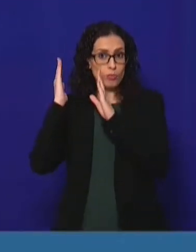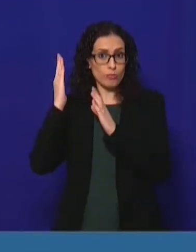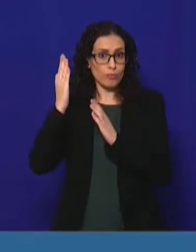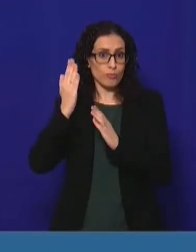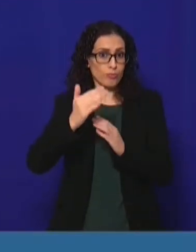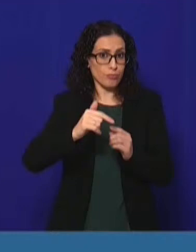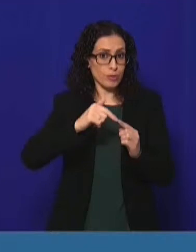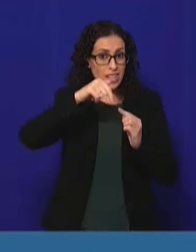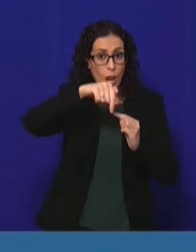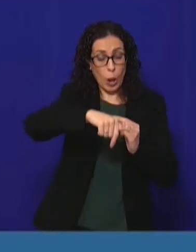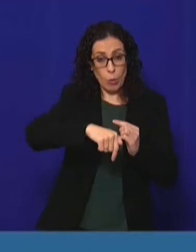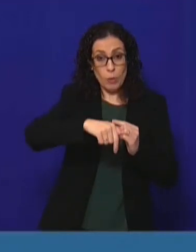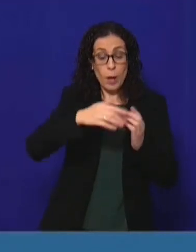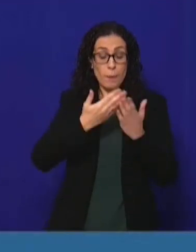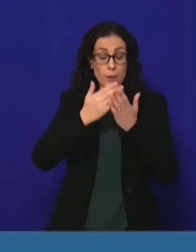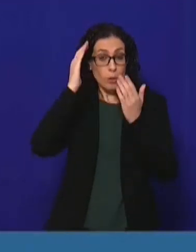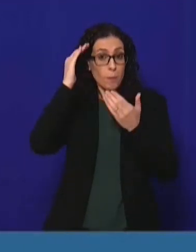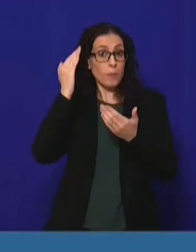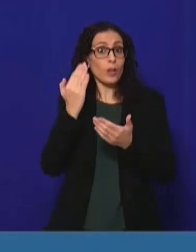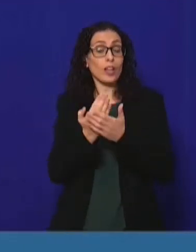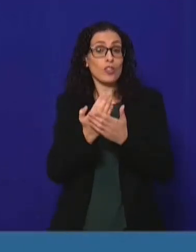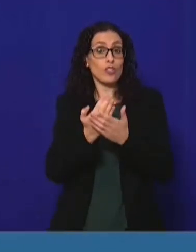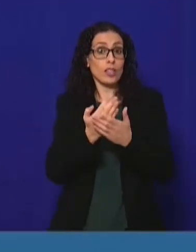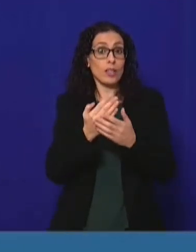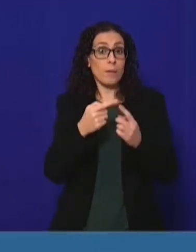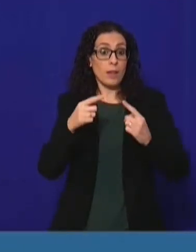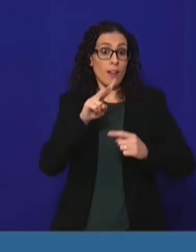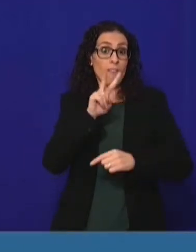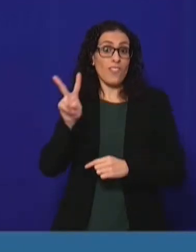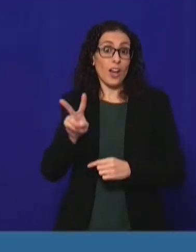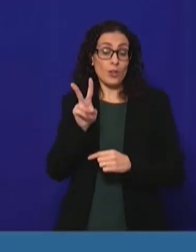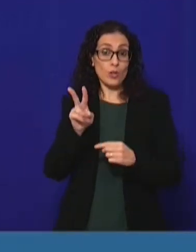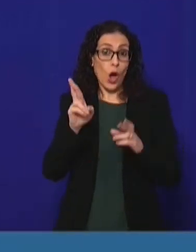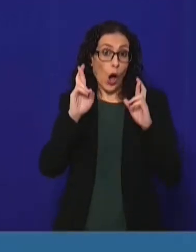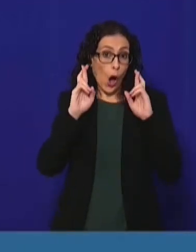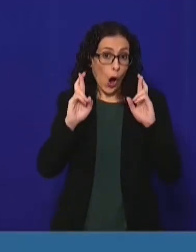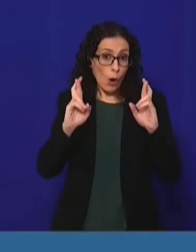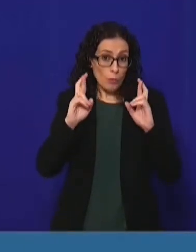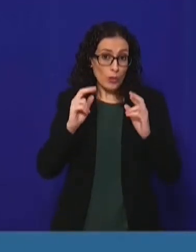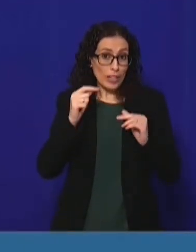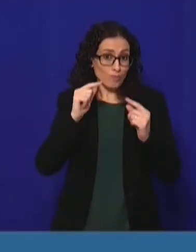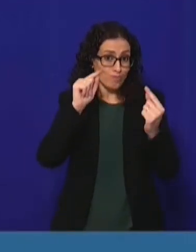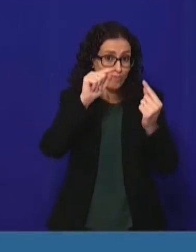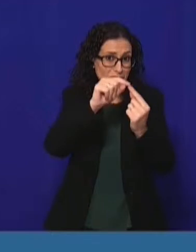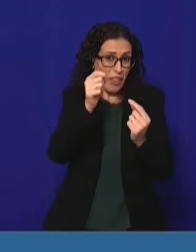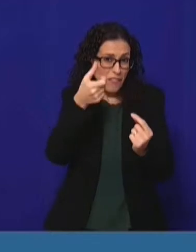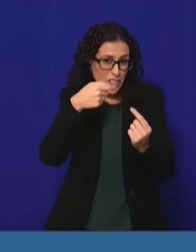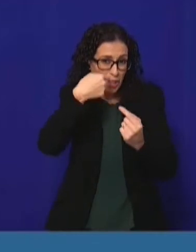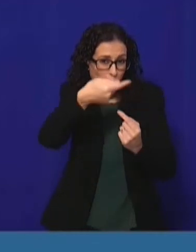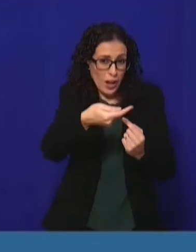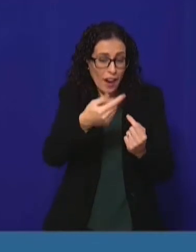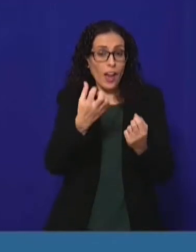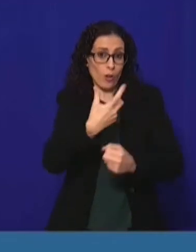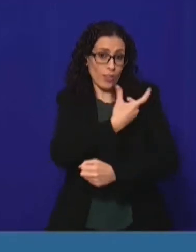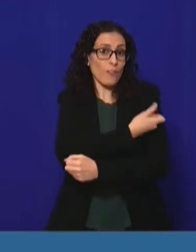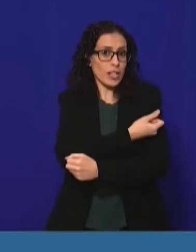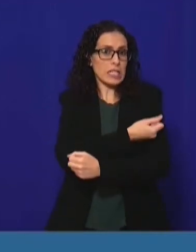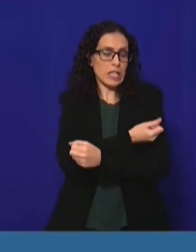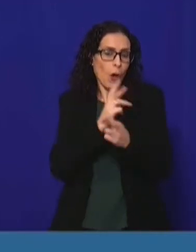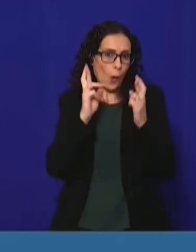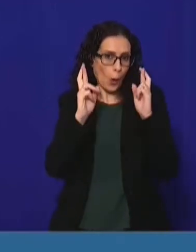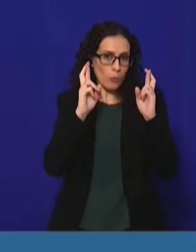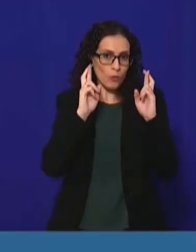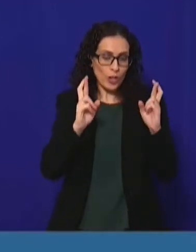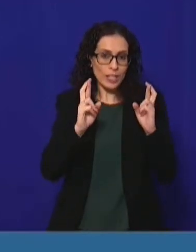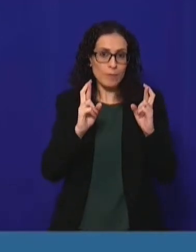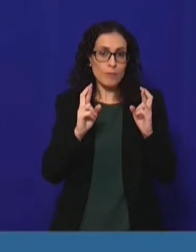lilna nfusna minn dan il-virus. Issa li għandna l-aħbarijiet tajbin li bil-mod ħajibda jkollna dawn il-vaccines, baqalna ftit